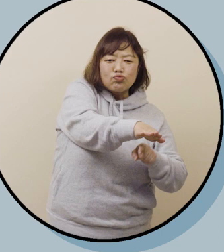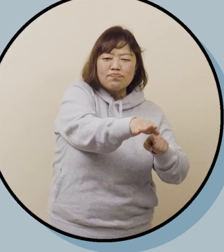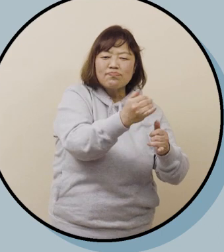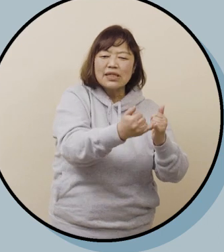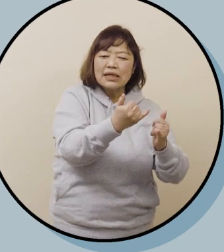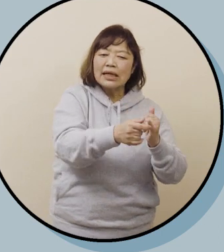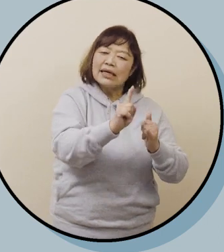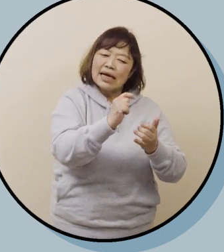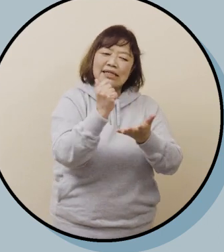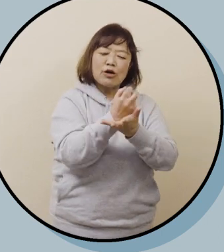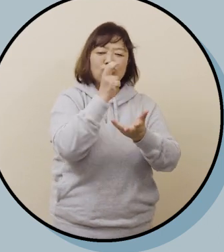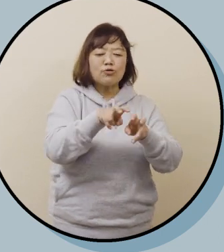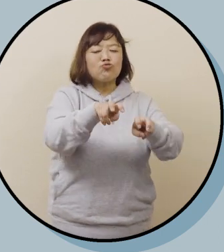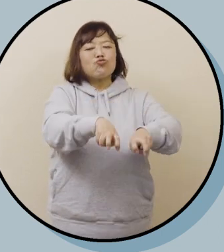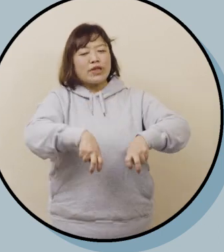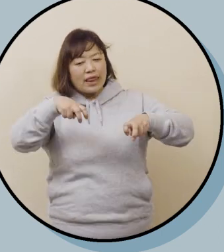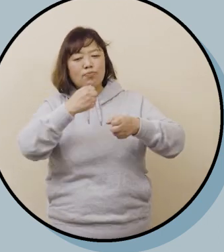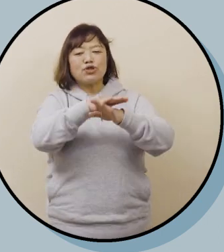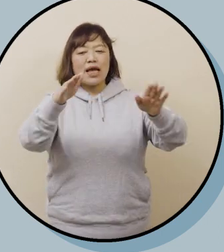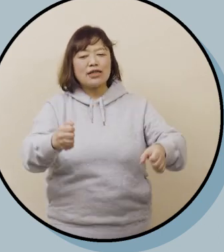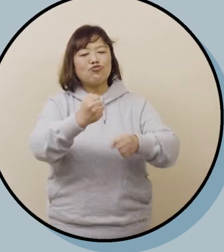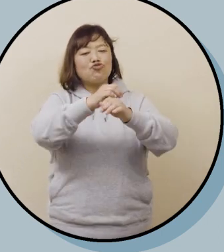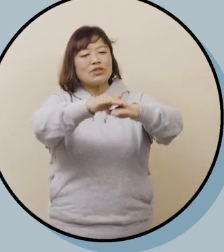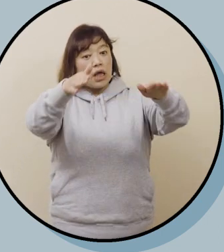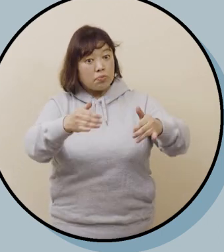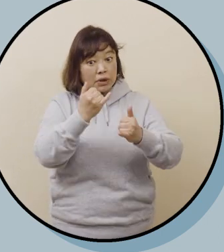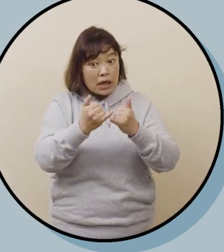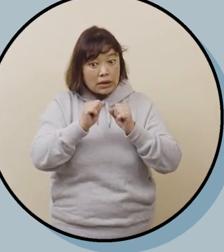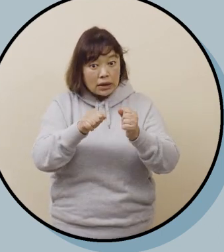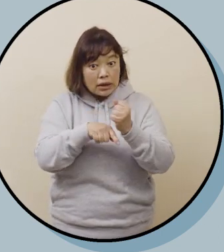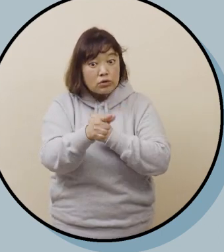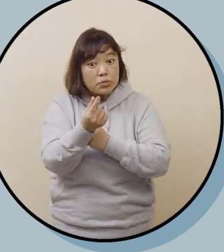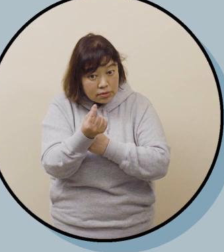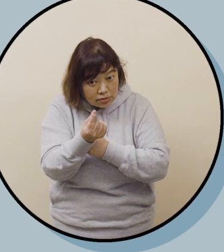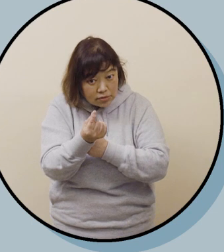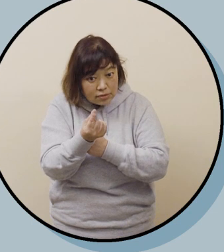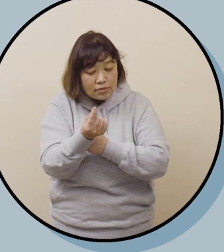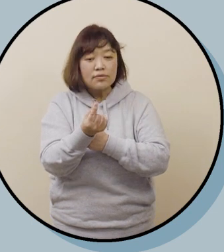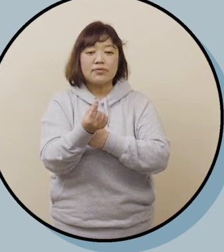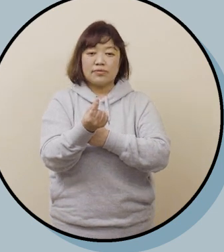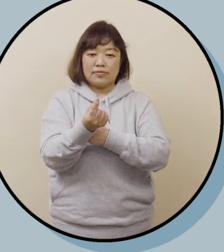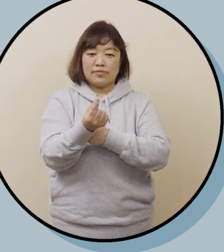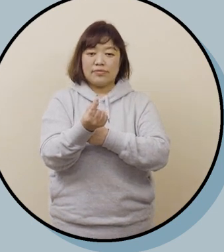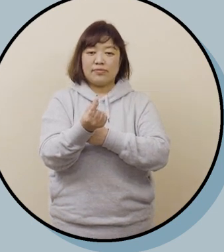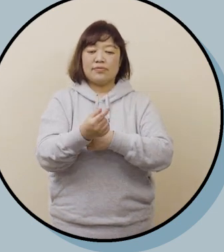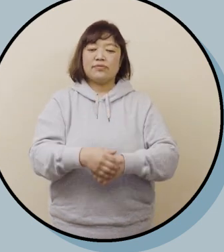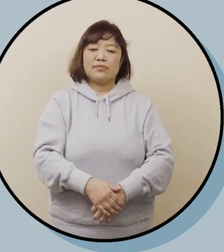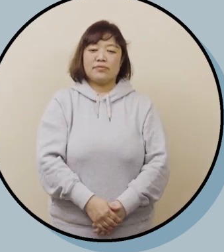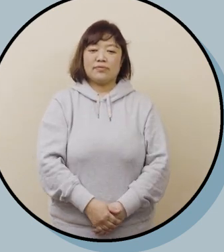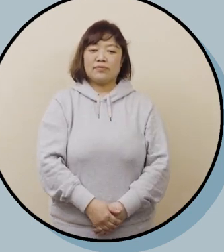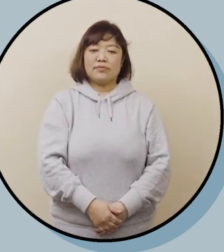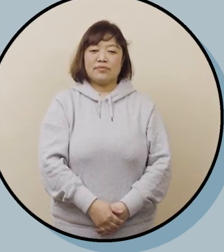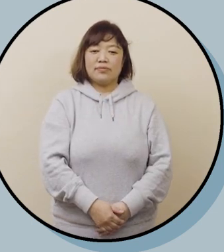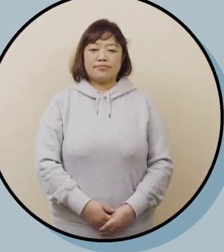劇場を作るみたいなそれって何かこう客席を作って舞台を作ってみたいな風なことをやってらっしゃってことな